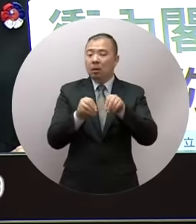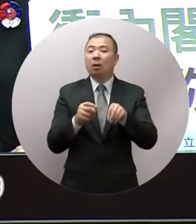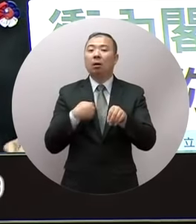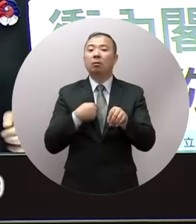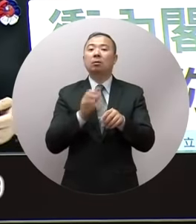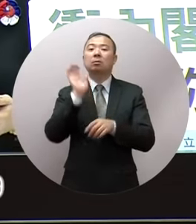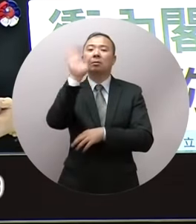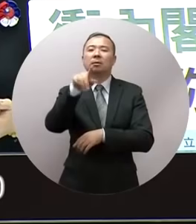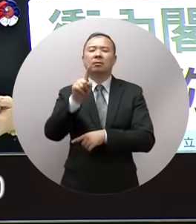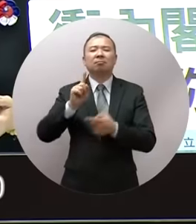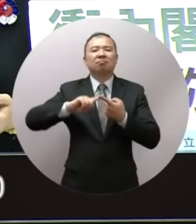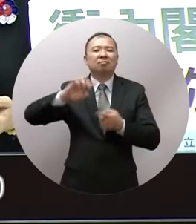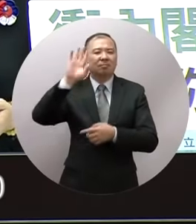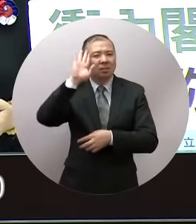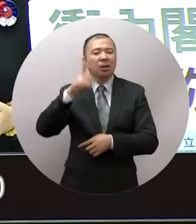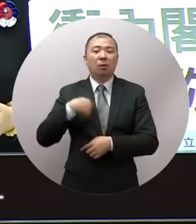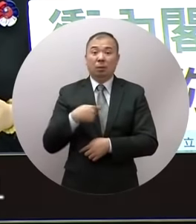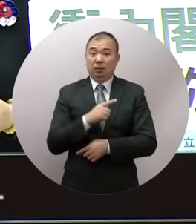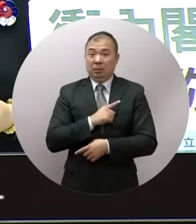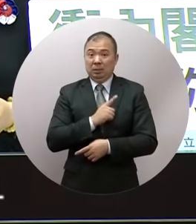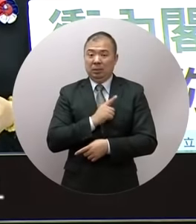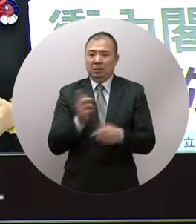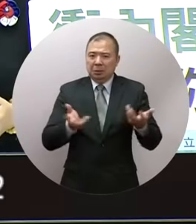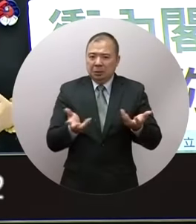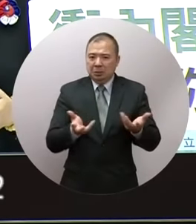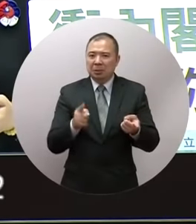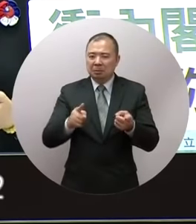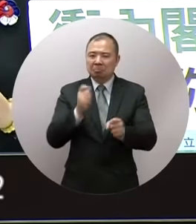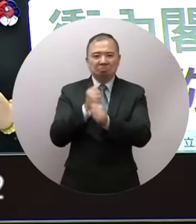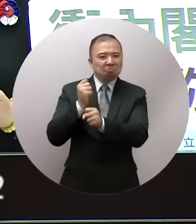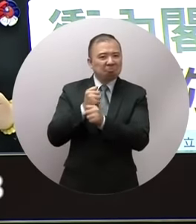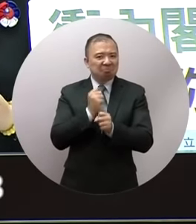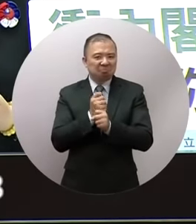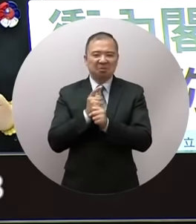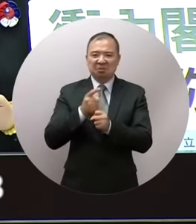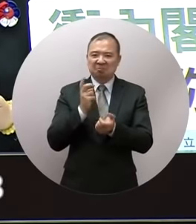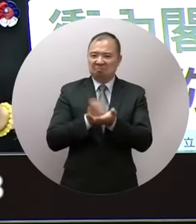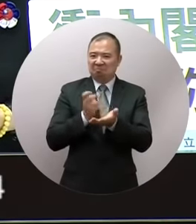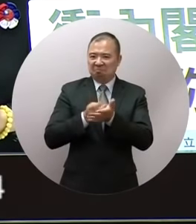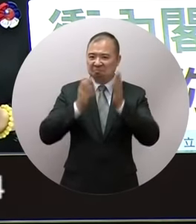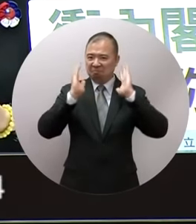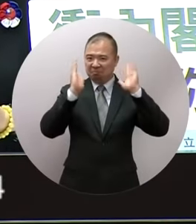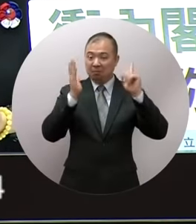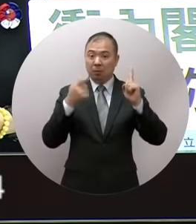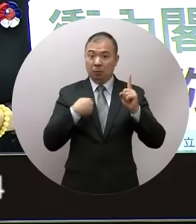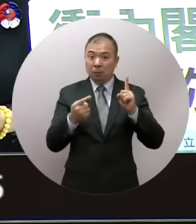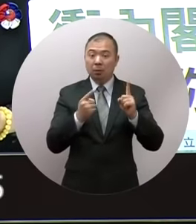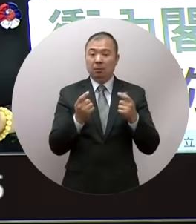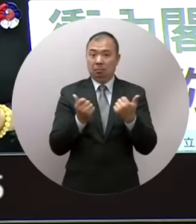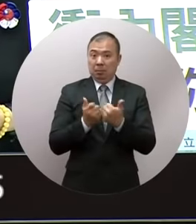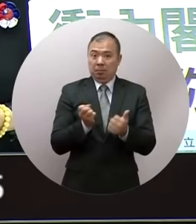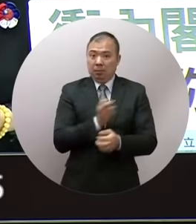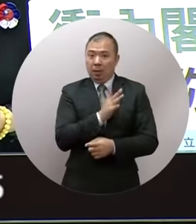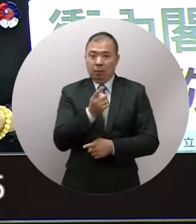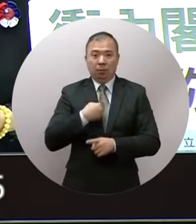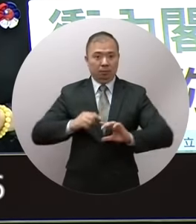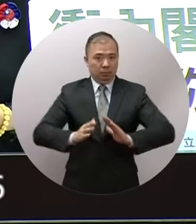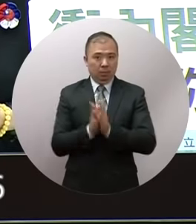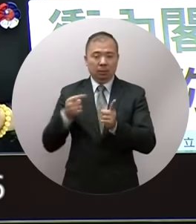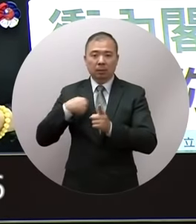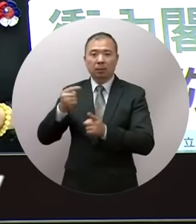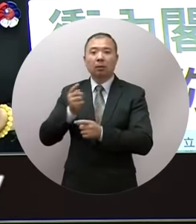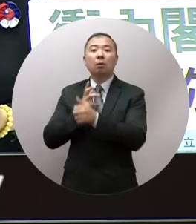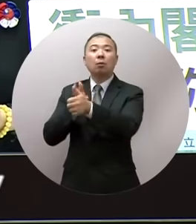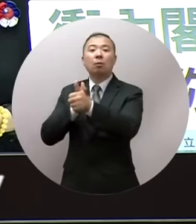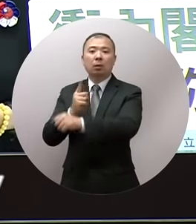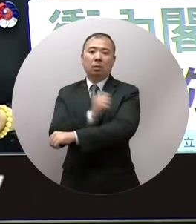拍谁？因为我做代志有较钉钉啦，我事后我马上就去找劳动部啊，找行政院去要会